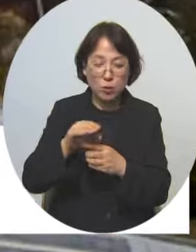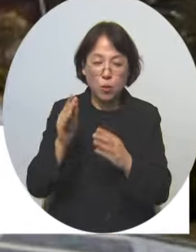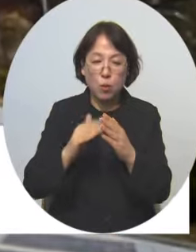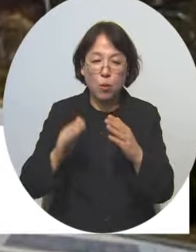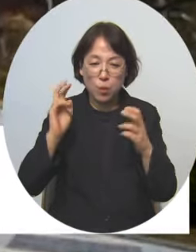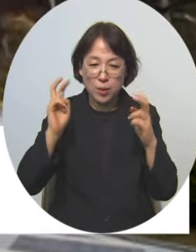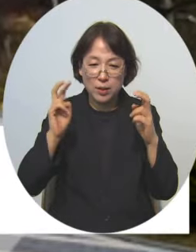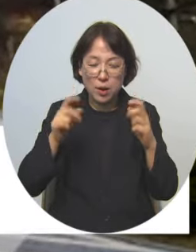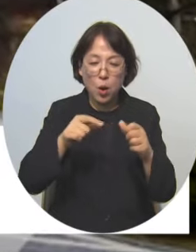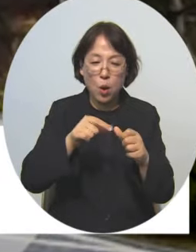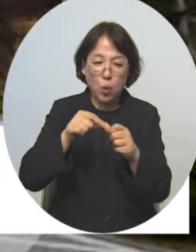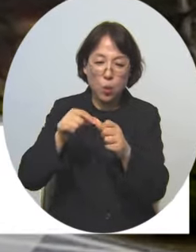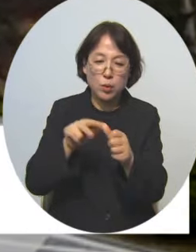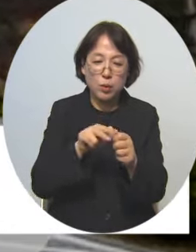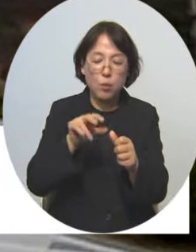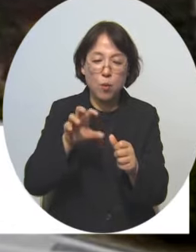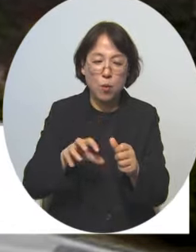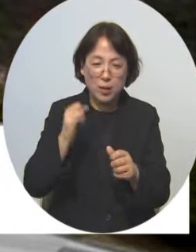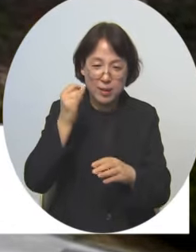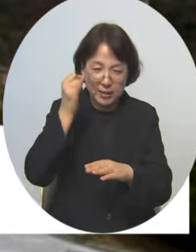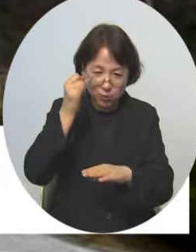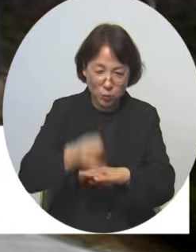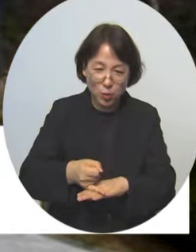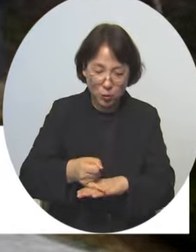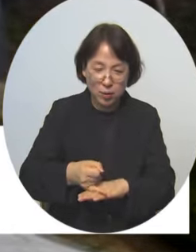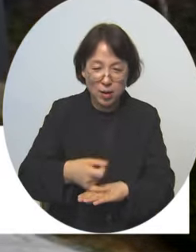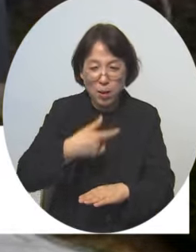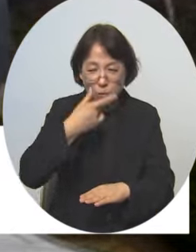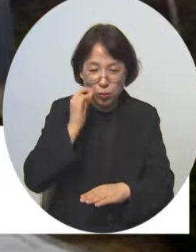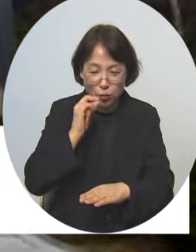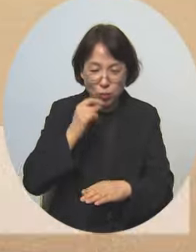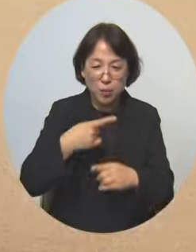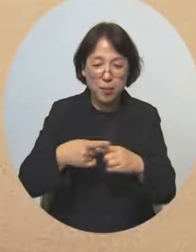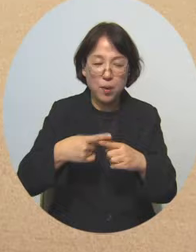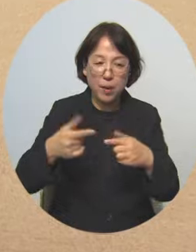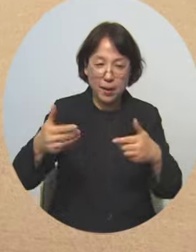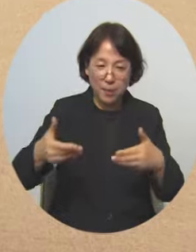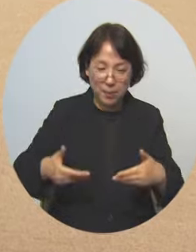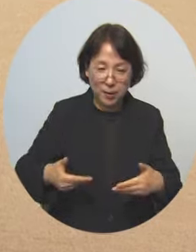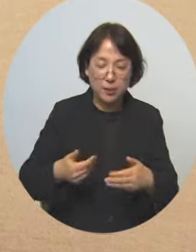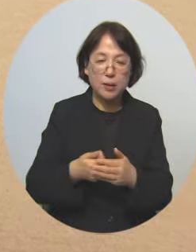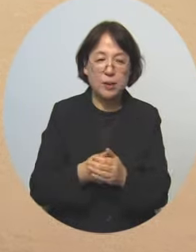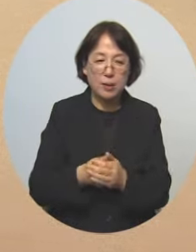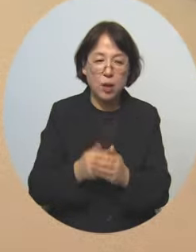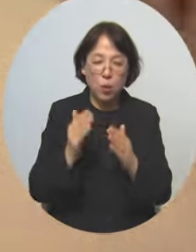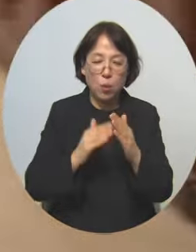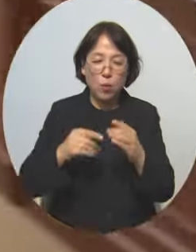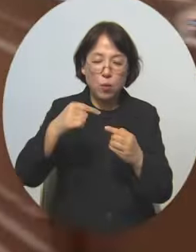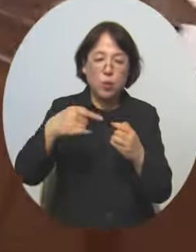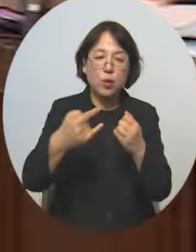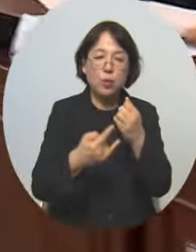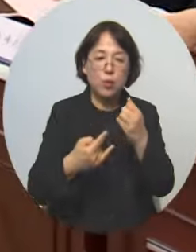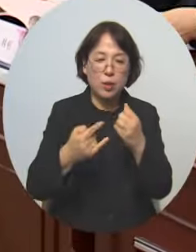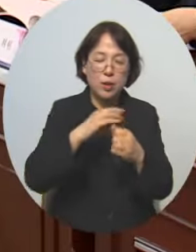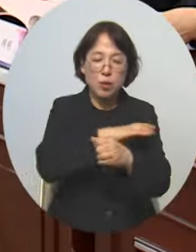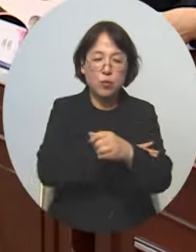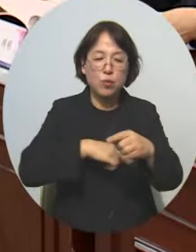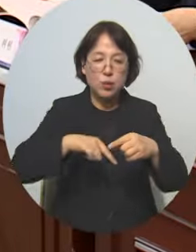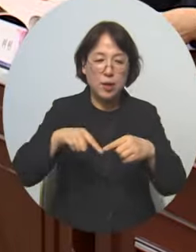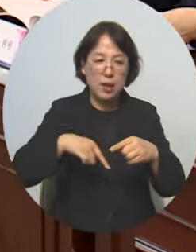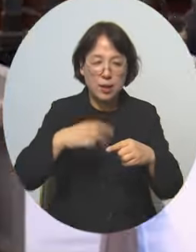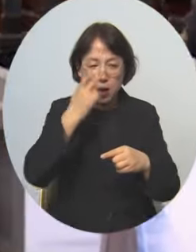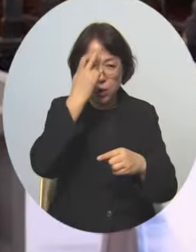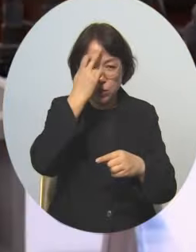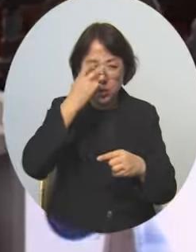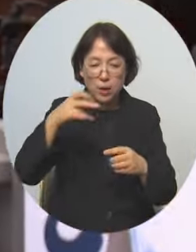한국방송광고진흥공사와 한국고용정보원은 최저 등급인 아주 미흡으로 평가됐습니다. 공공기관 운영위원회를 주재한 최상목 경제부총리는